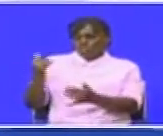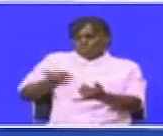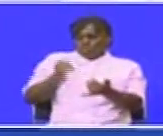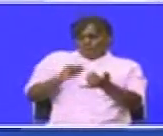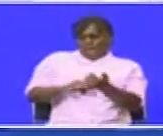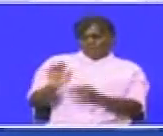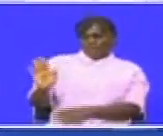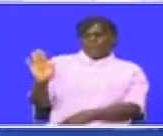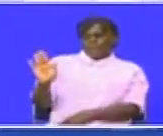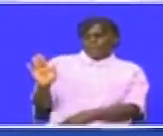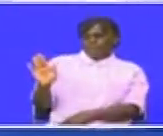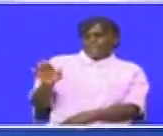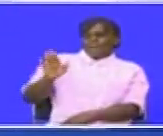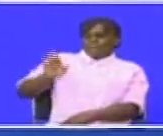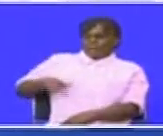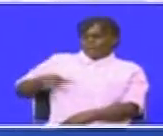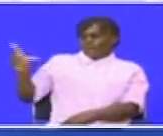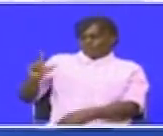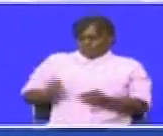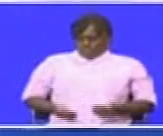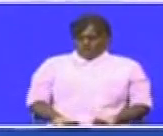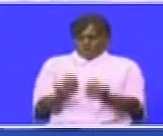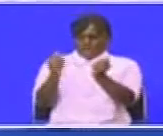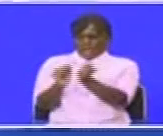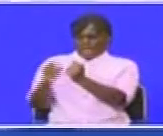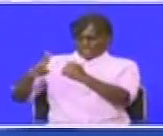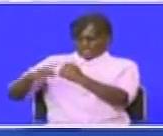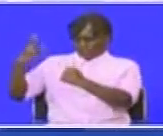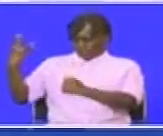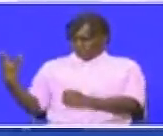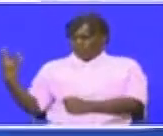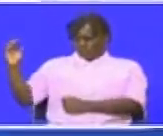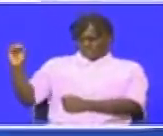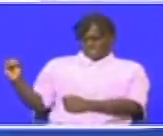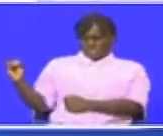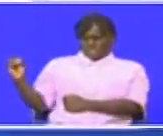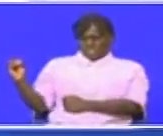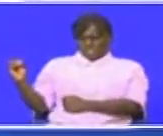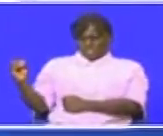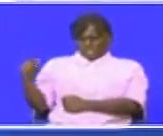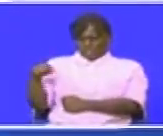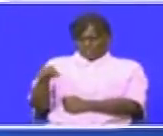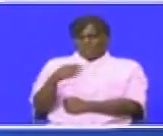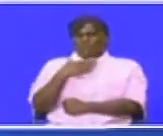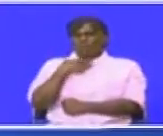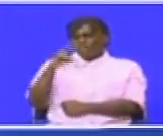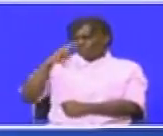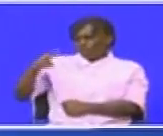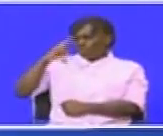mkewe. Mama Lucy alizaliwa mwaka 1940 na hakuonekana kupendelea